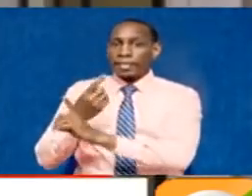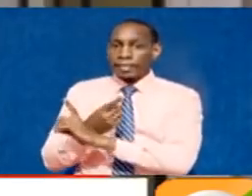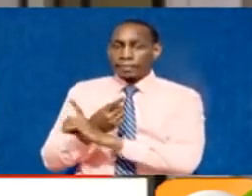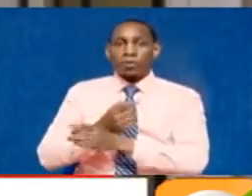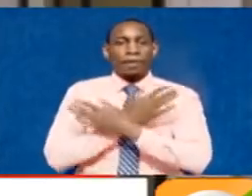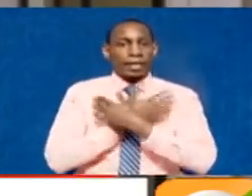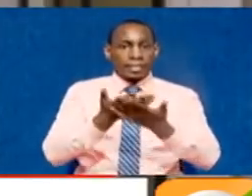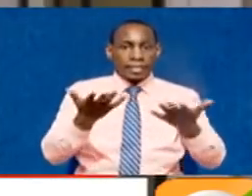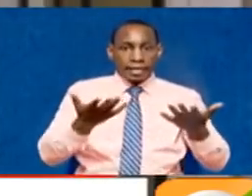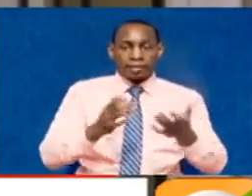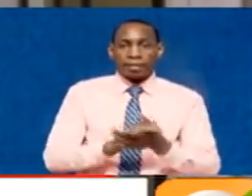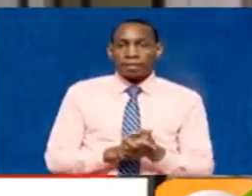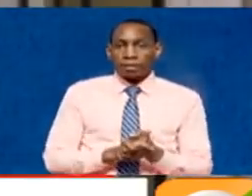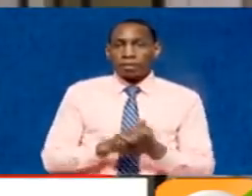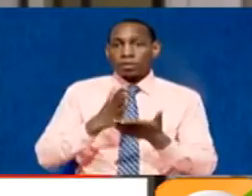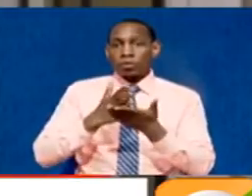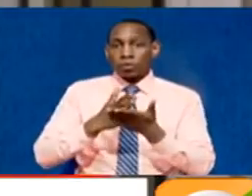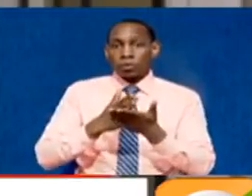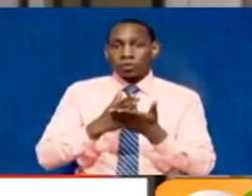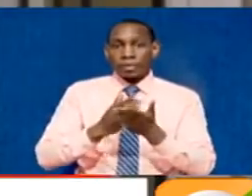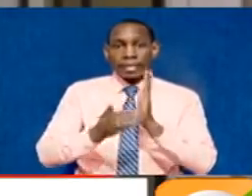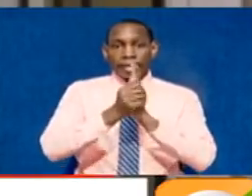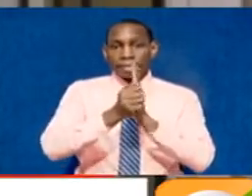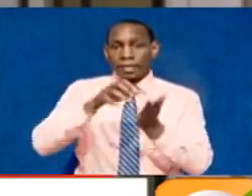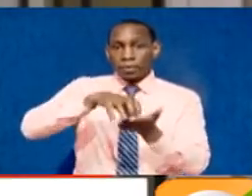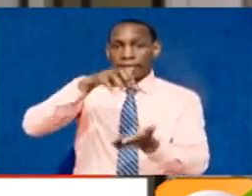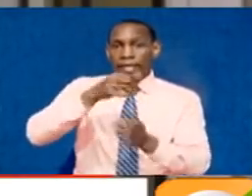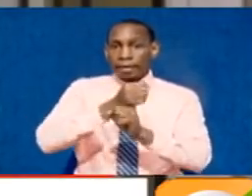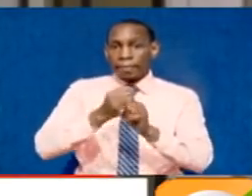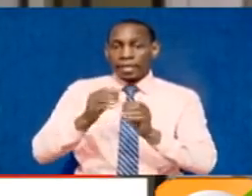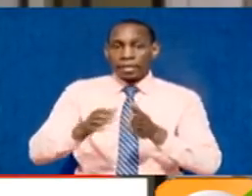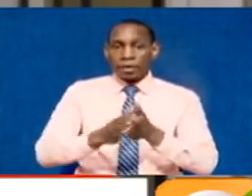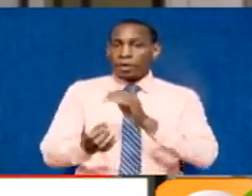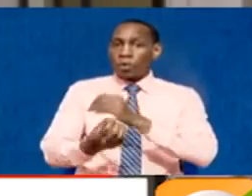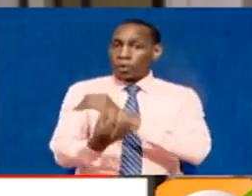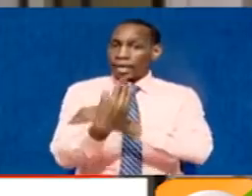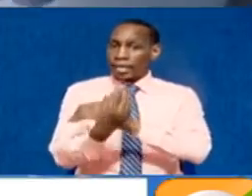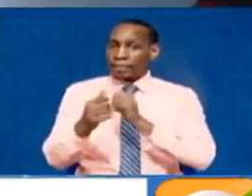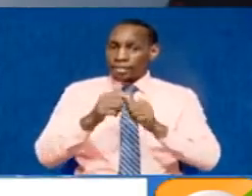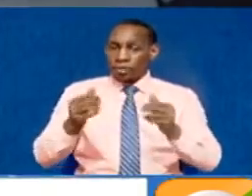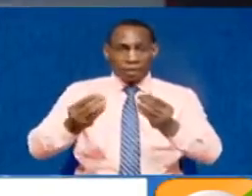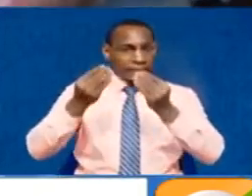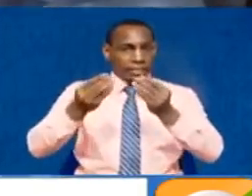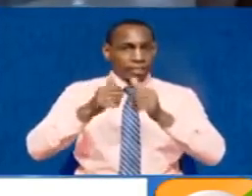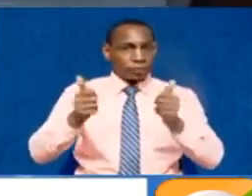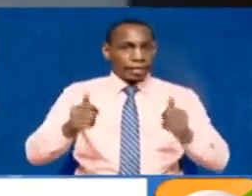kwa marafiki wenye already ni bakers. Wao pia wakani guide vizuri, wakanifundisha.